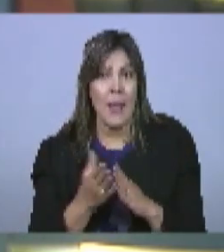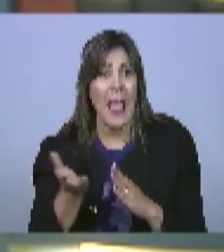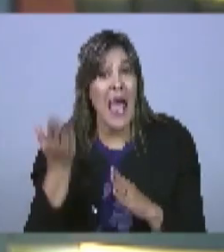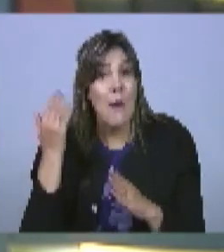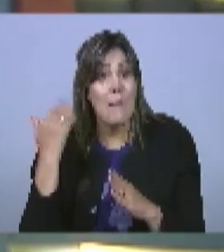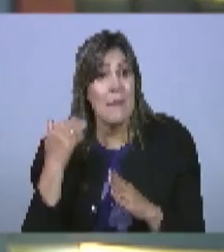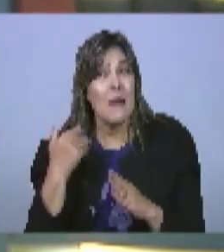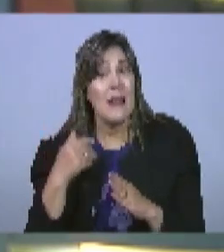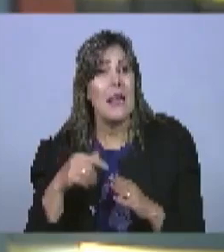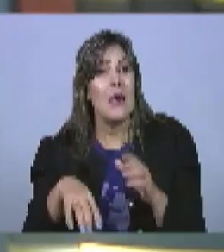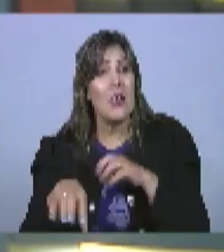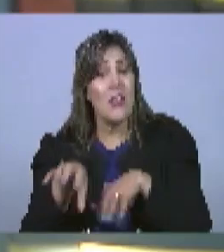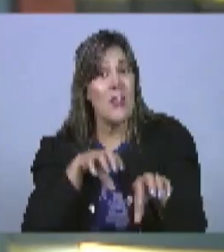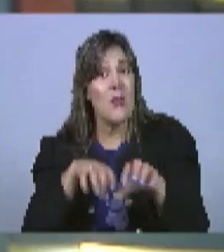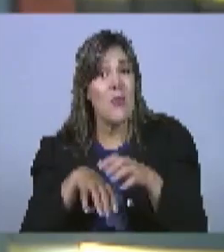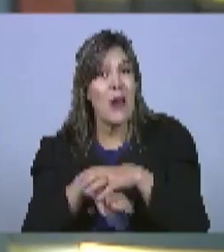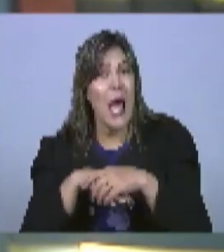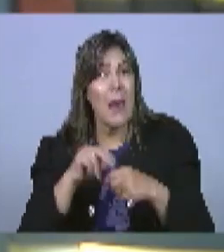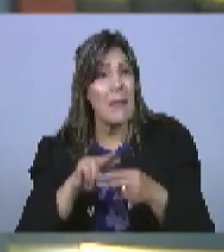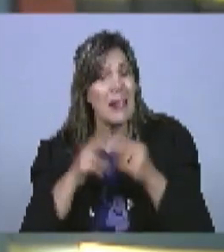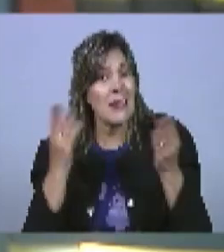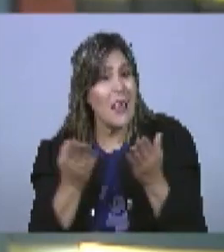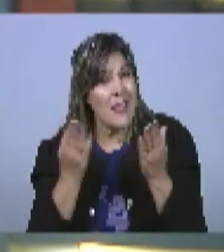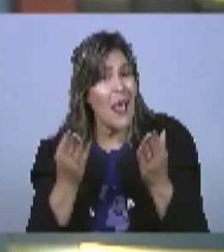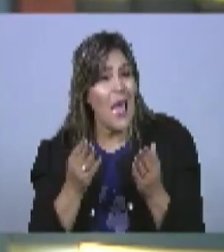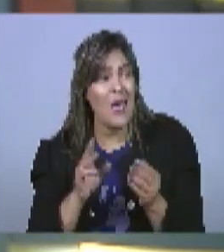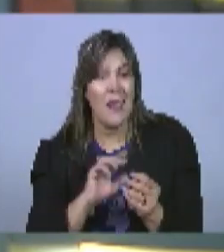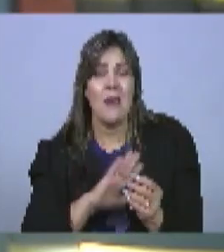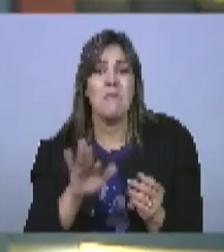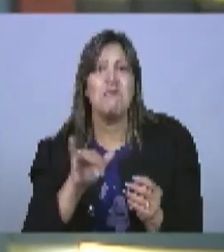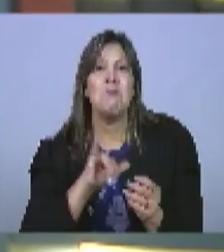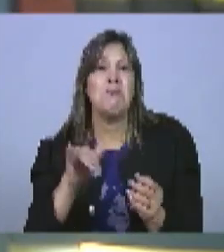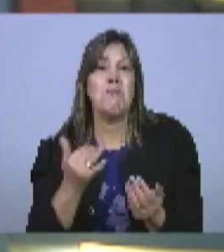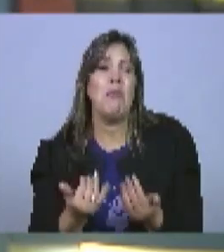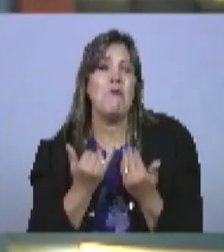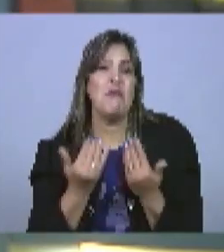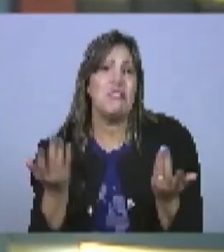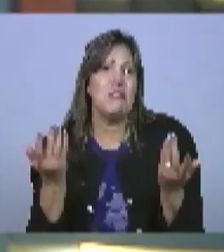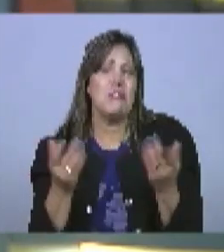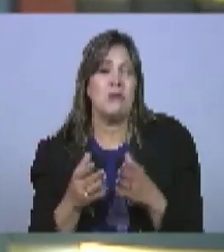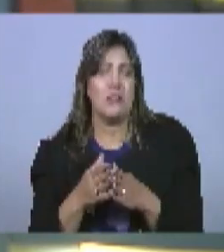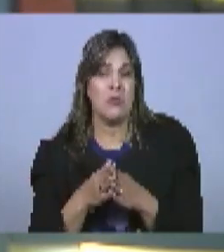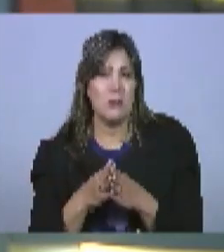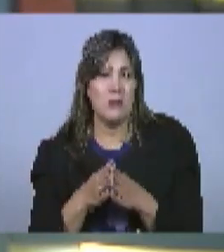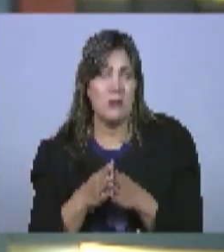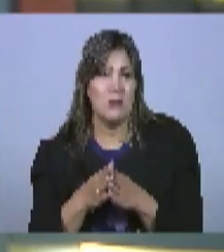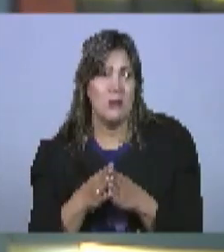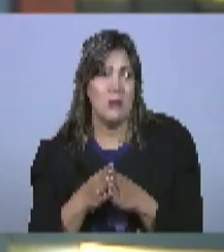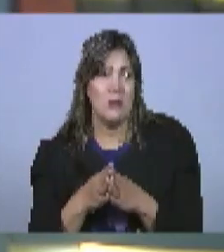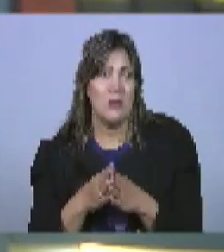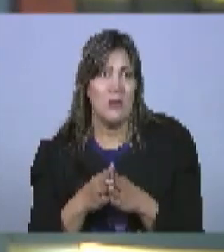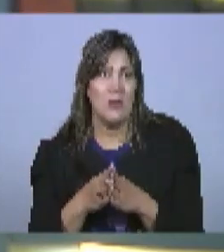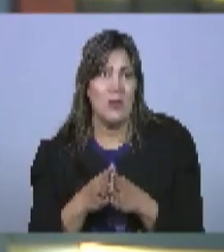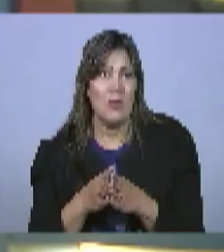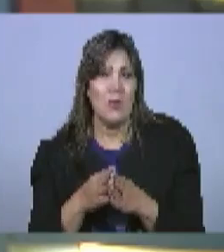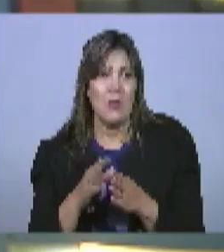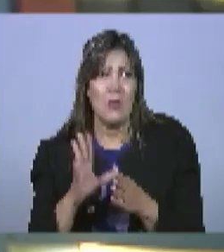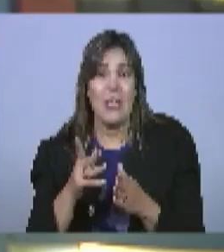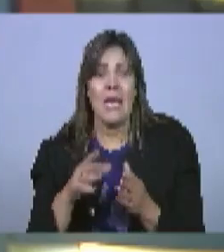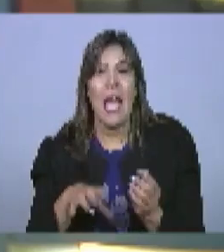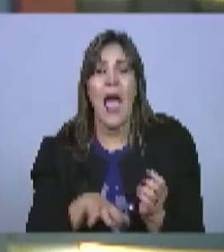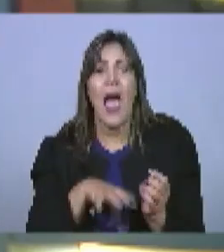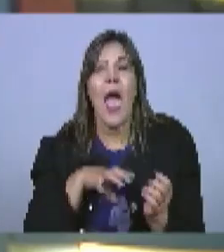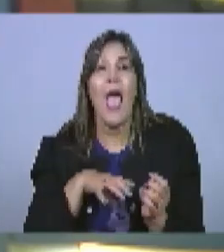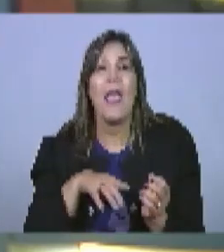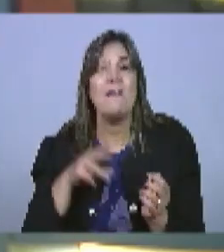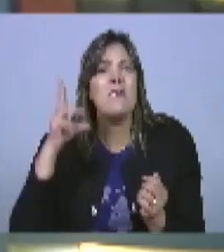لم تفعل ايران شيئا يذكر لايلام اسرائيل لانها تخشى من رد فعل